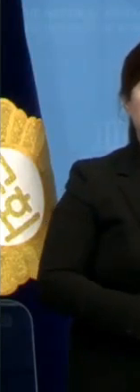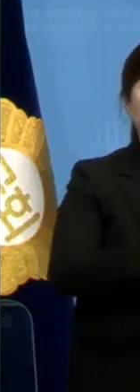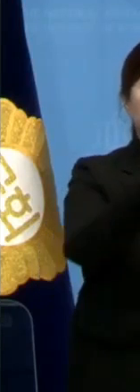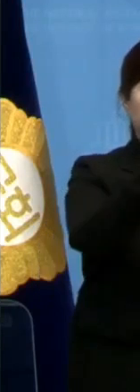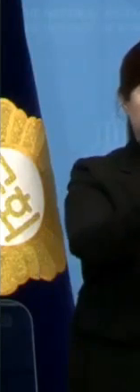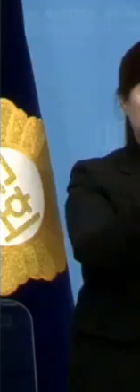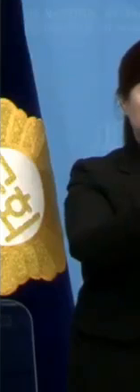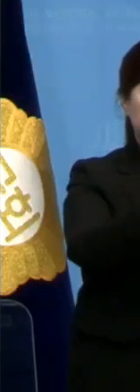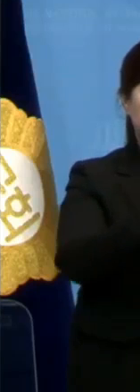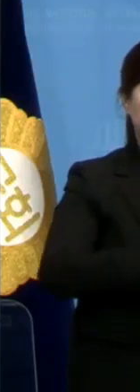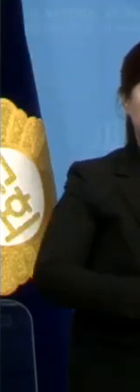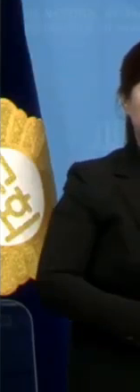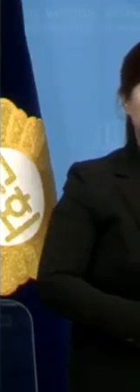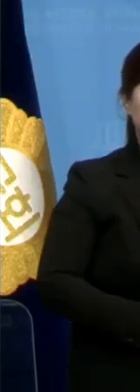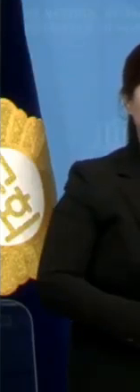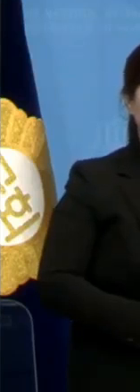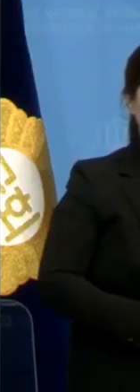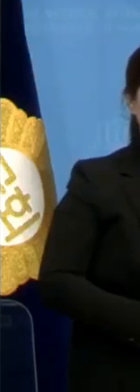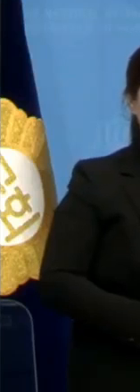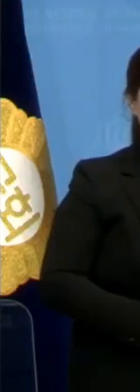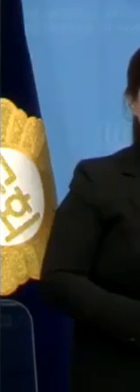다섯 번째,